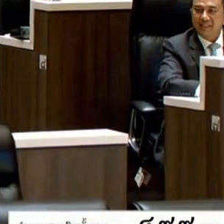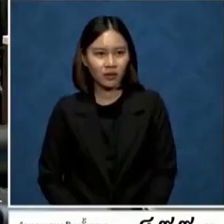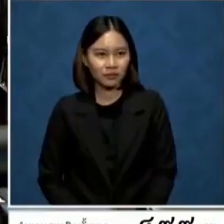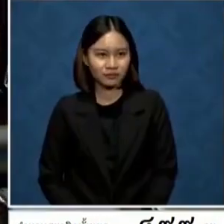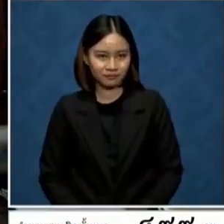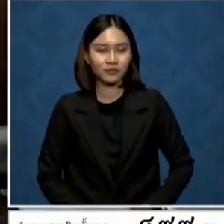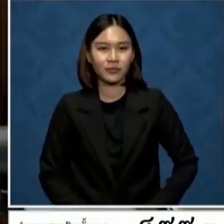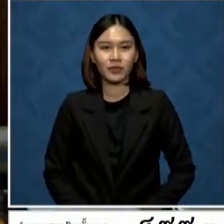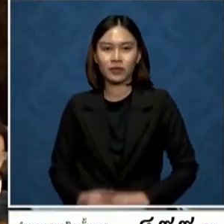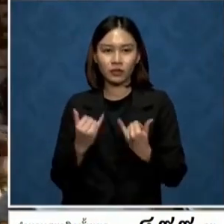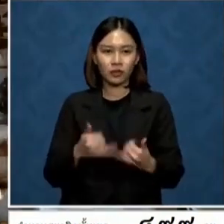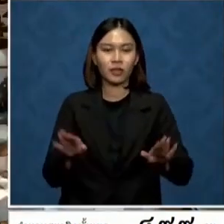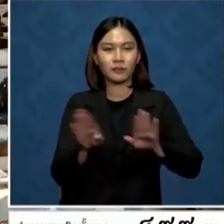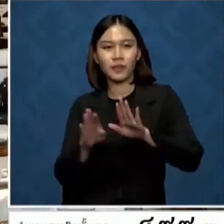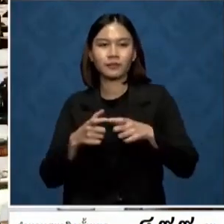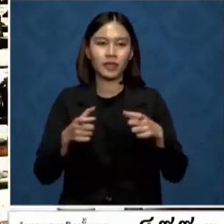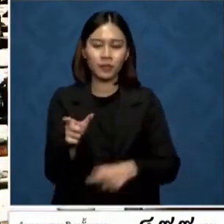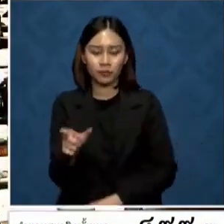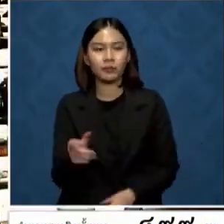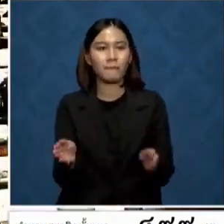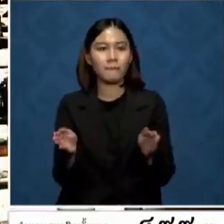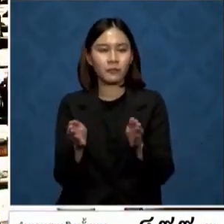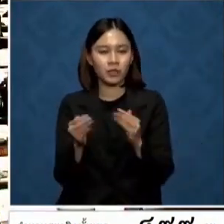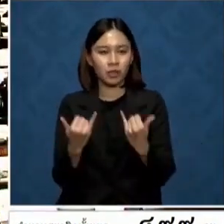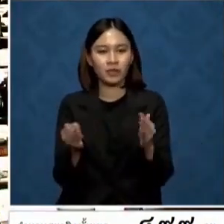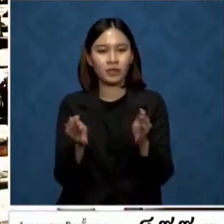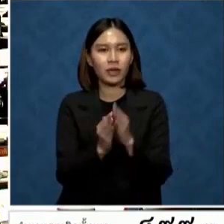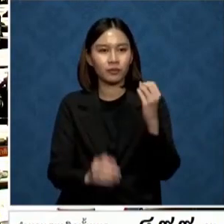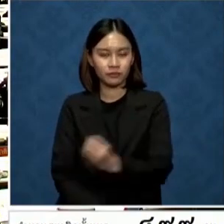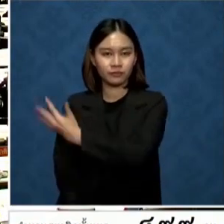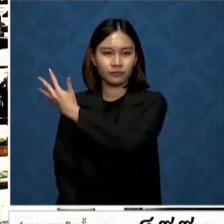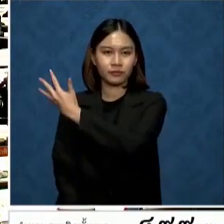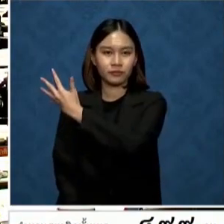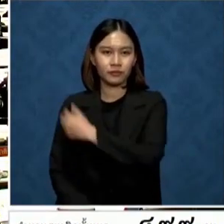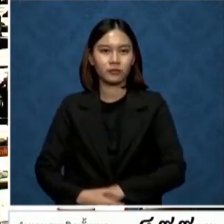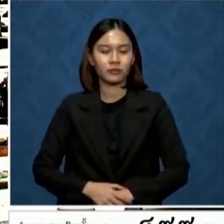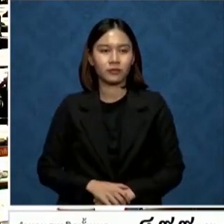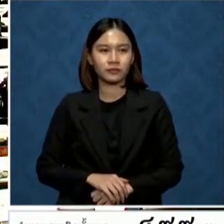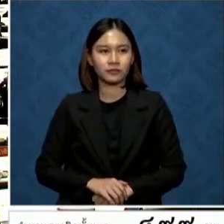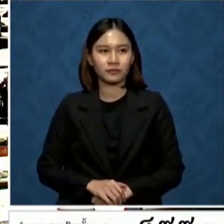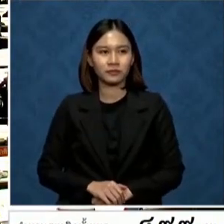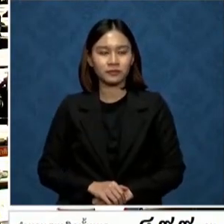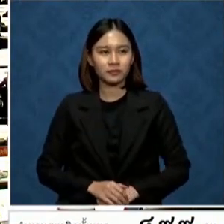ครับขอปิดการแสดงตนนะครับตัวเลขผู้แสดงตนขอเชิญเจ้าหน้าที่แสดงผล